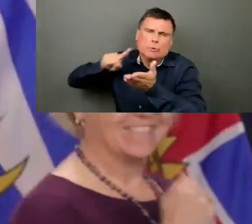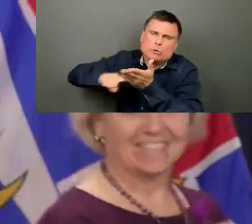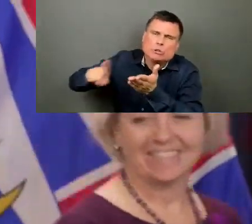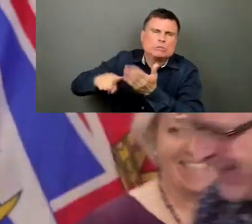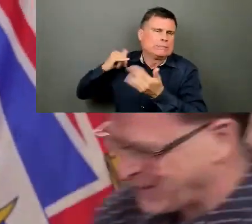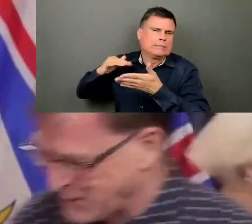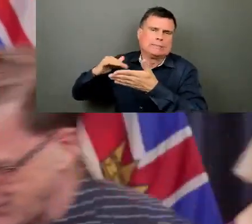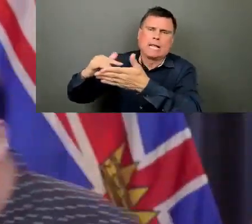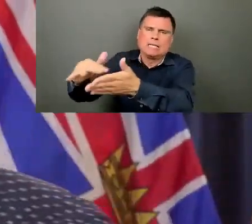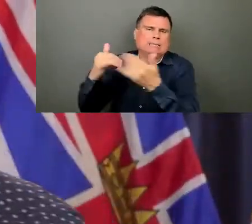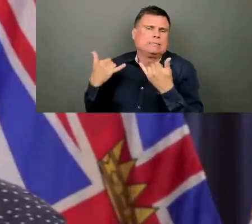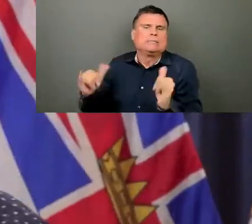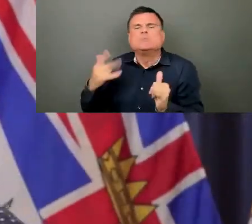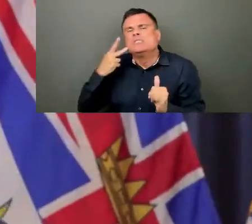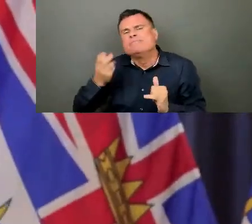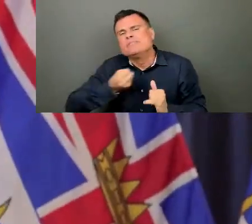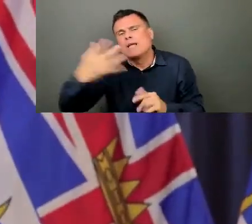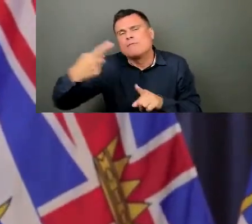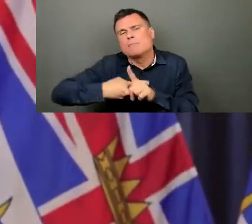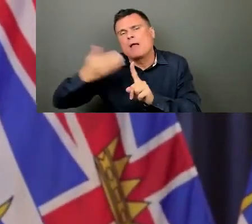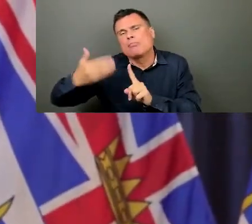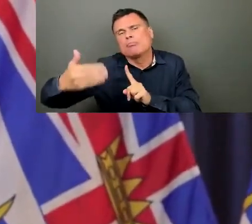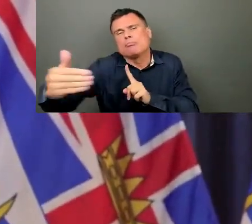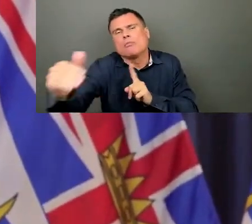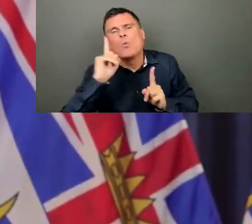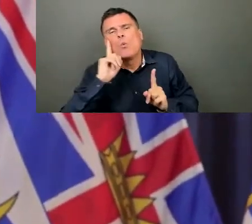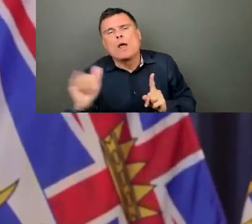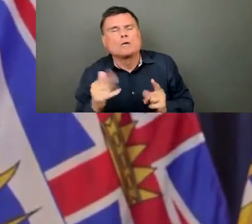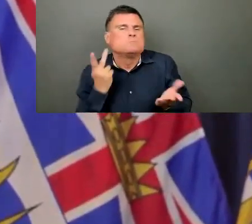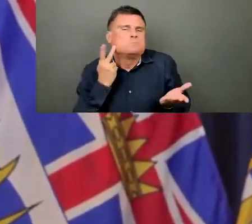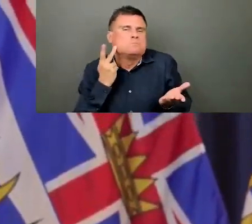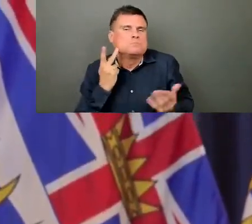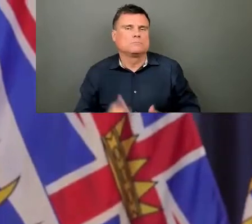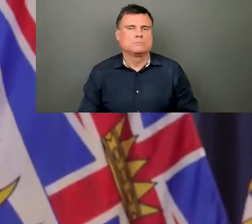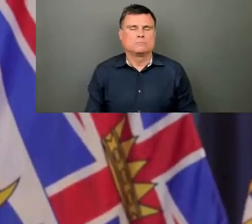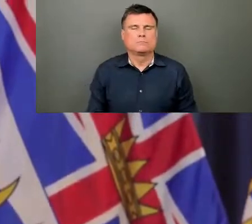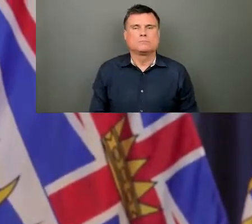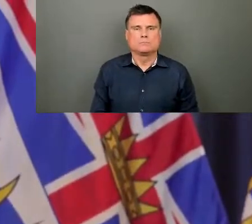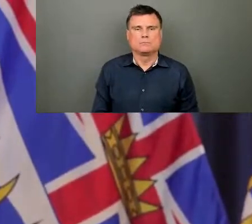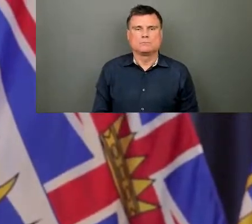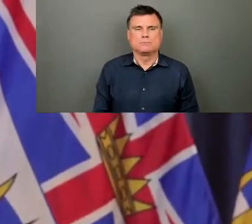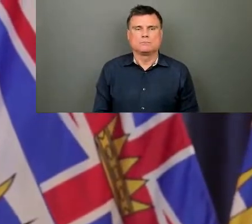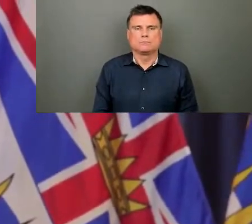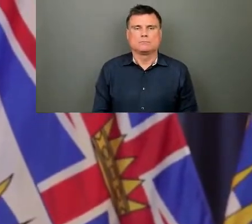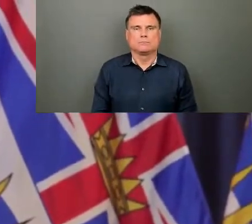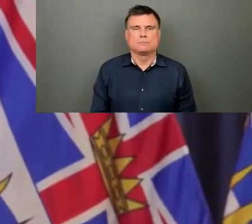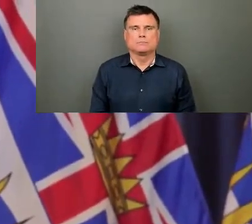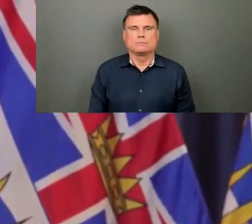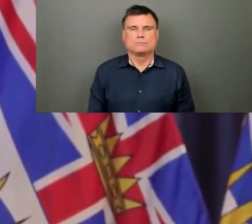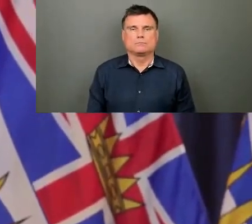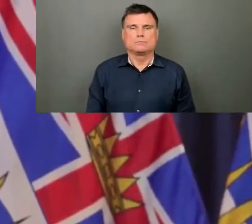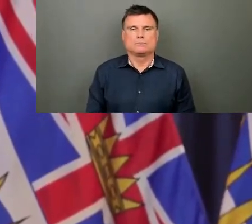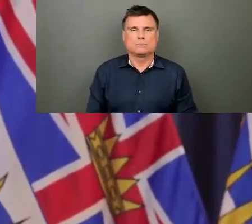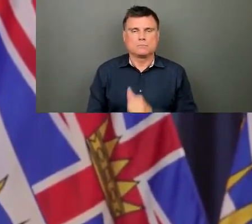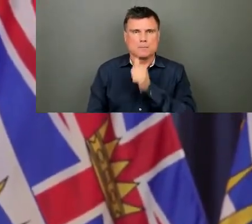three different things. Trois choses différentes, hein? Premièrement, je dirais pour ceux